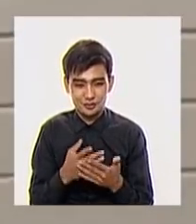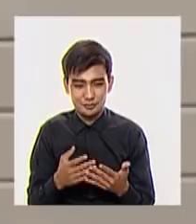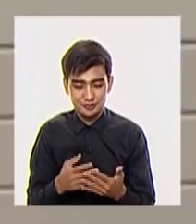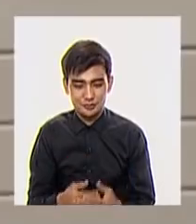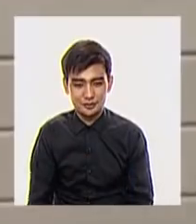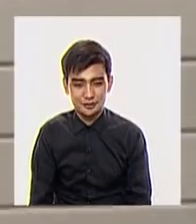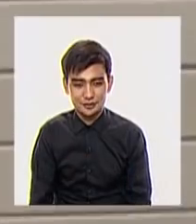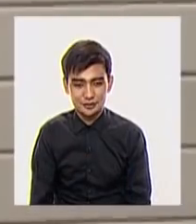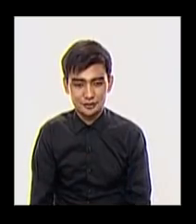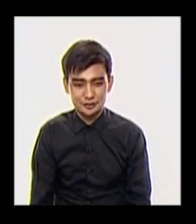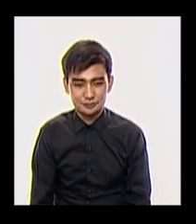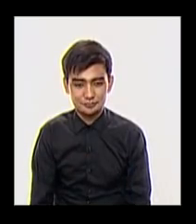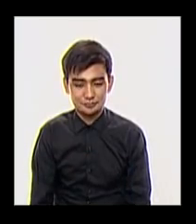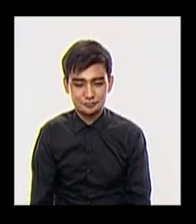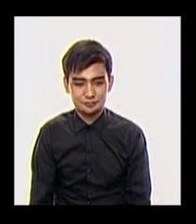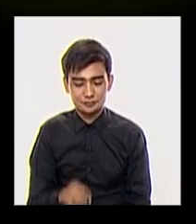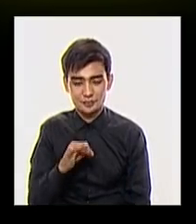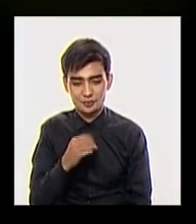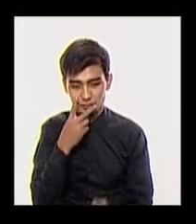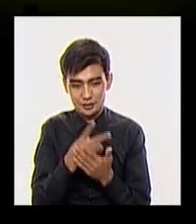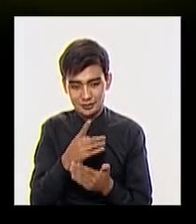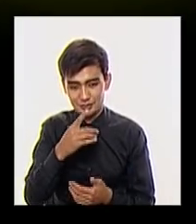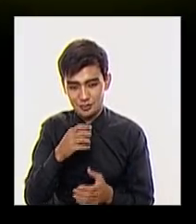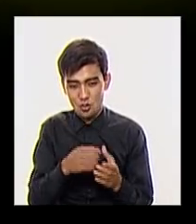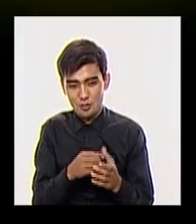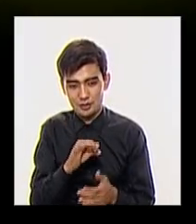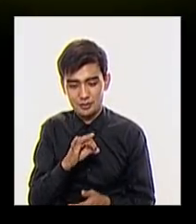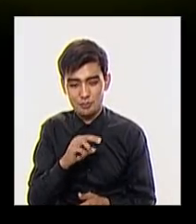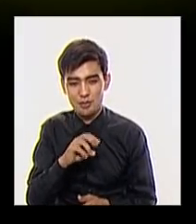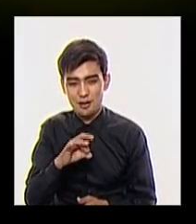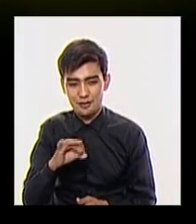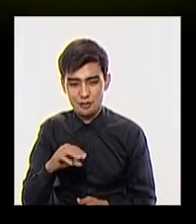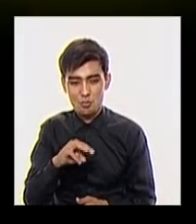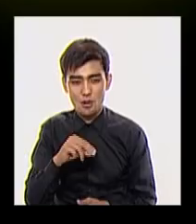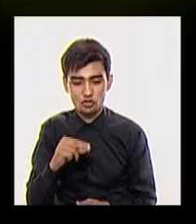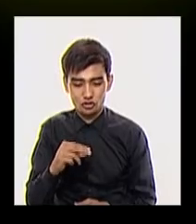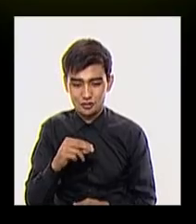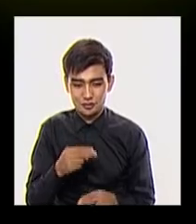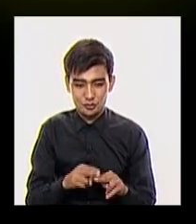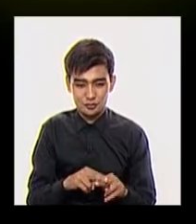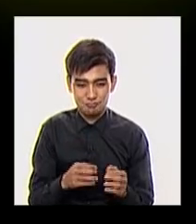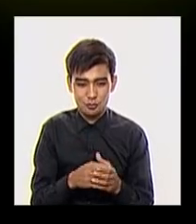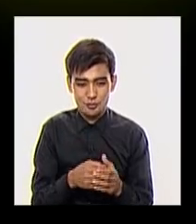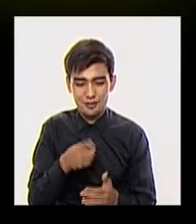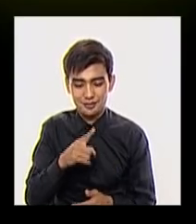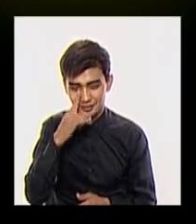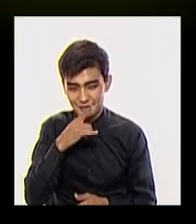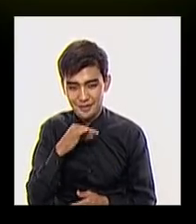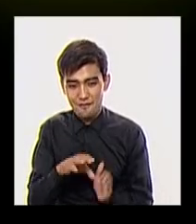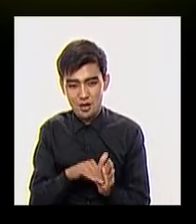Алга, Казахстан, вперед! Партнер показа – компания «Паримач», онлайн-букмекер номер один в Казахстане по версии «Выбор